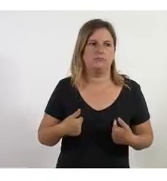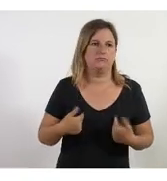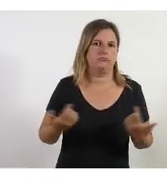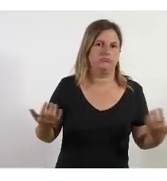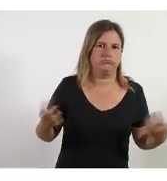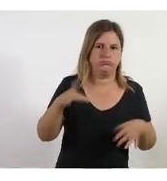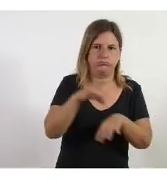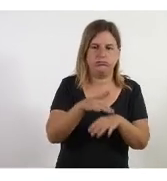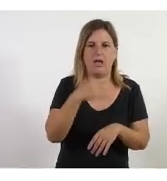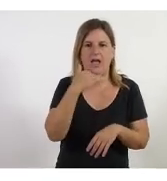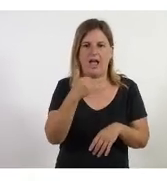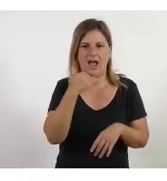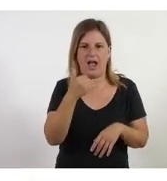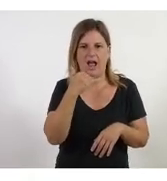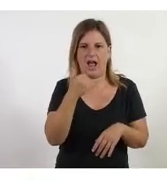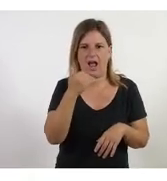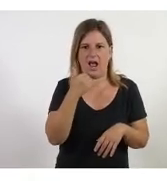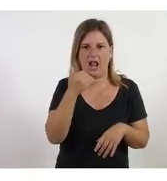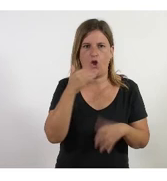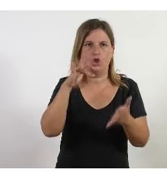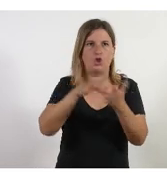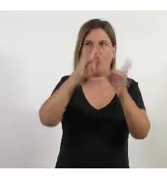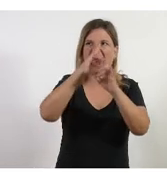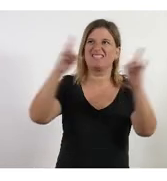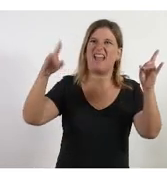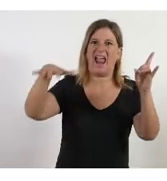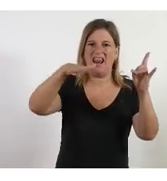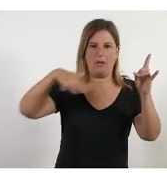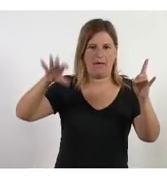si m'agafa qualsevol cosa que pugui ser i m'agafa enmig de la selva o enmig